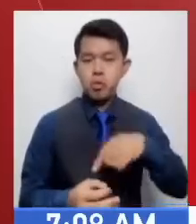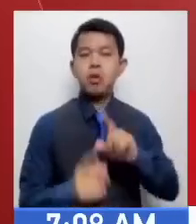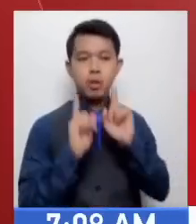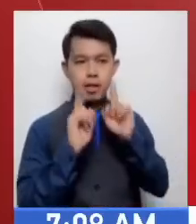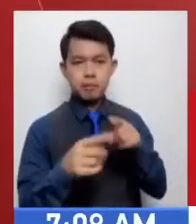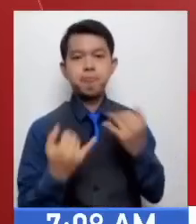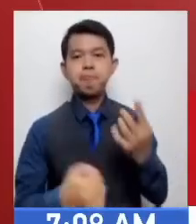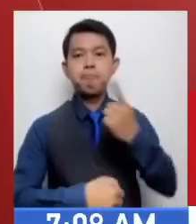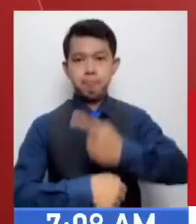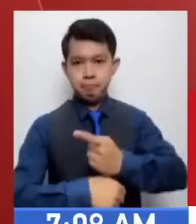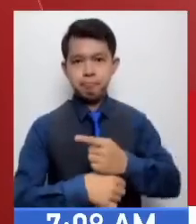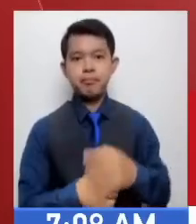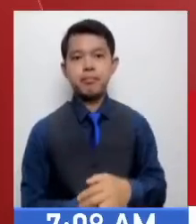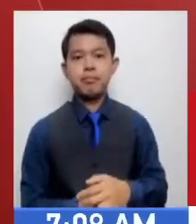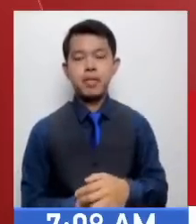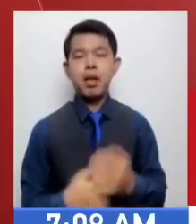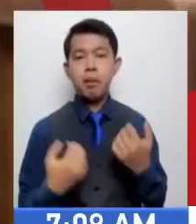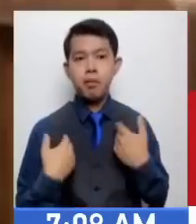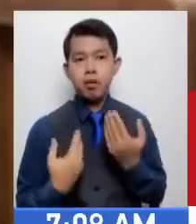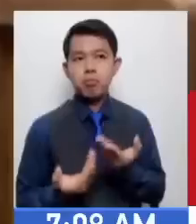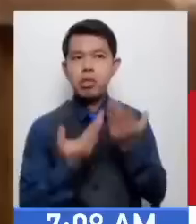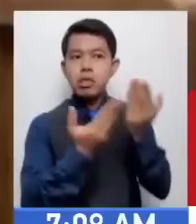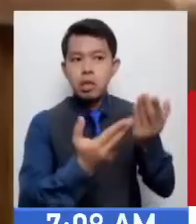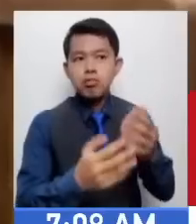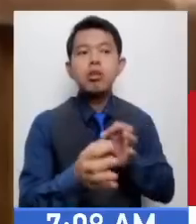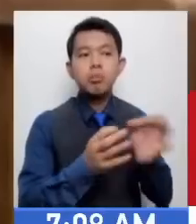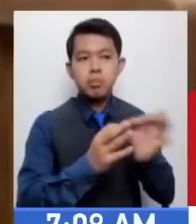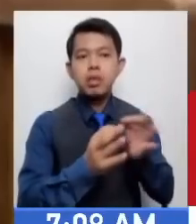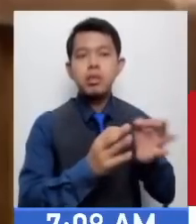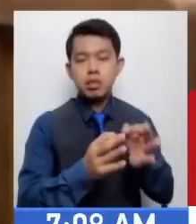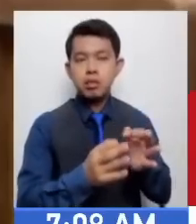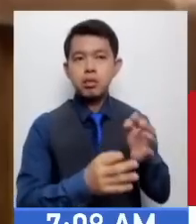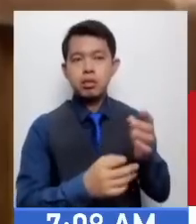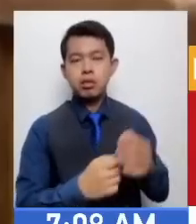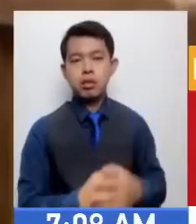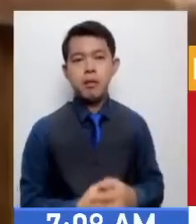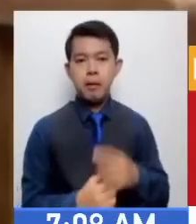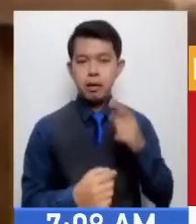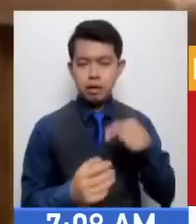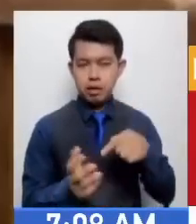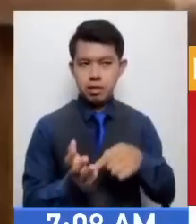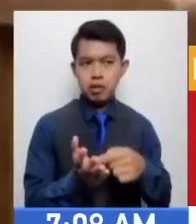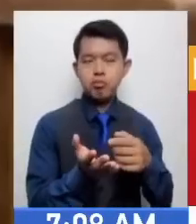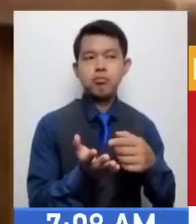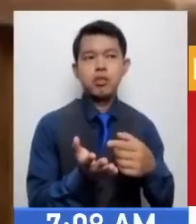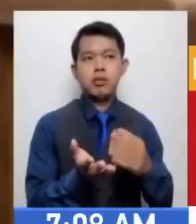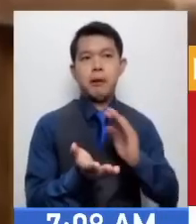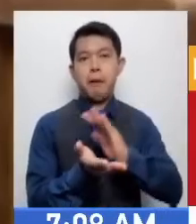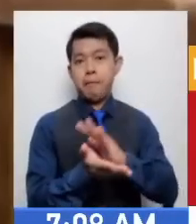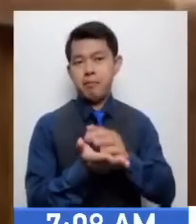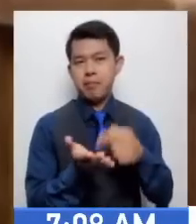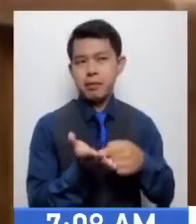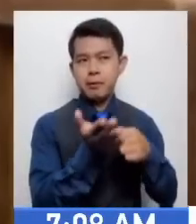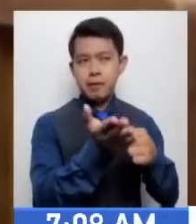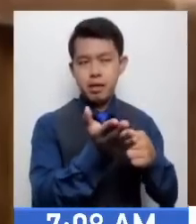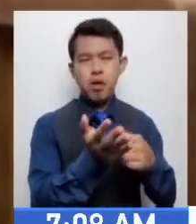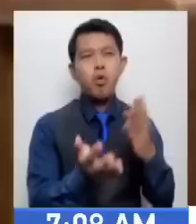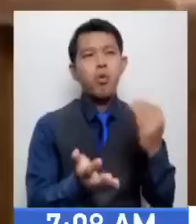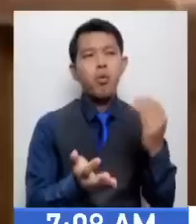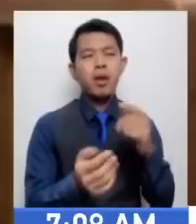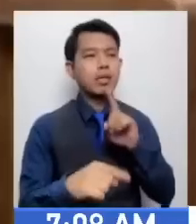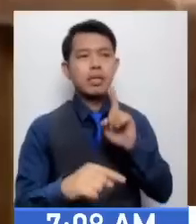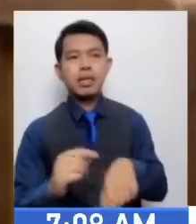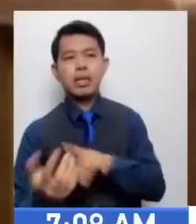ng paliwanag po sa Kamara upang ilahad po roon ang mga dahilan kung bakit hindi pa po siya maaaring umuwi dito